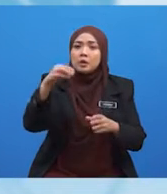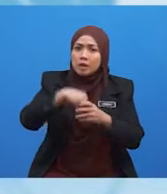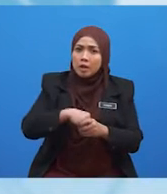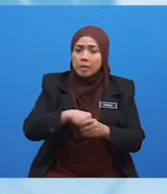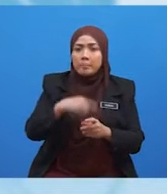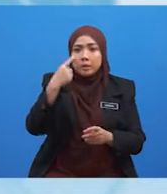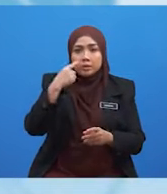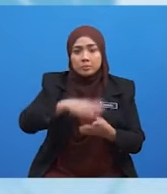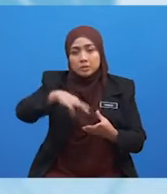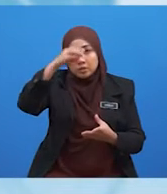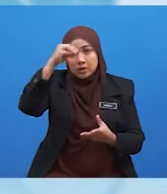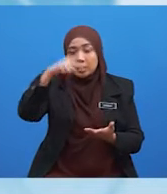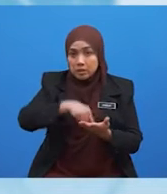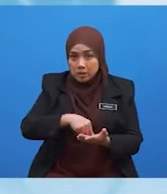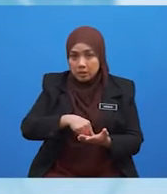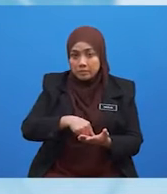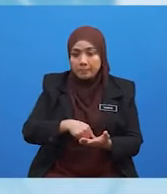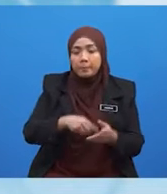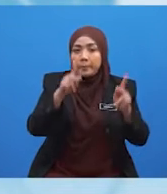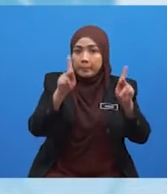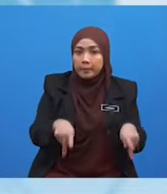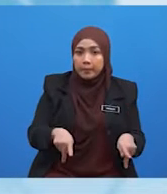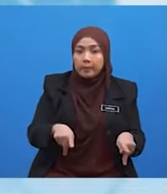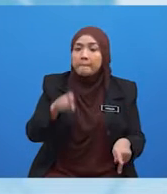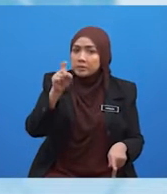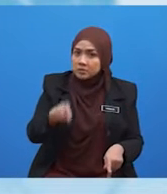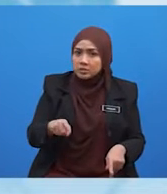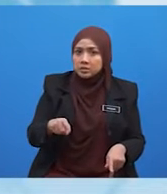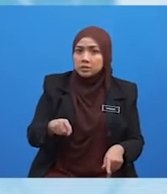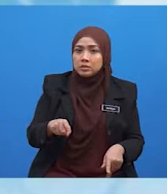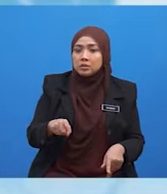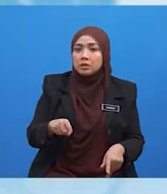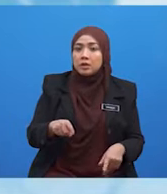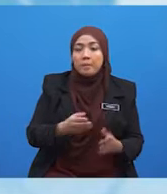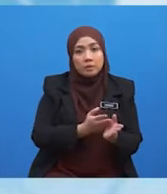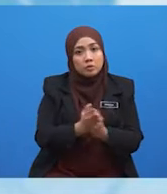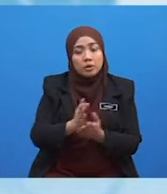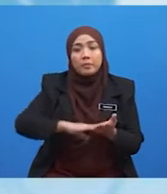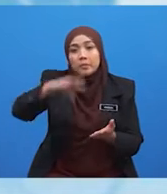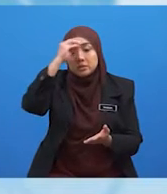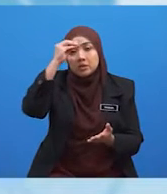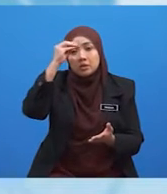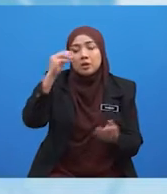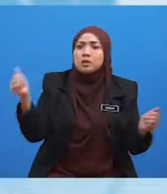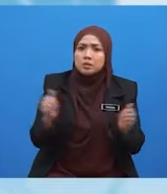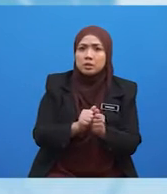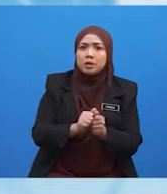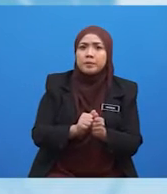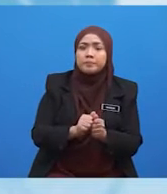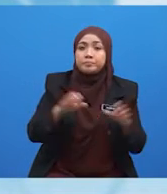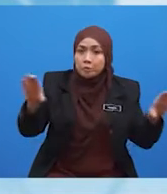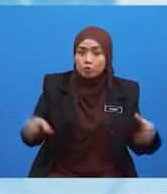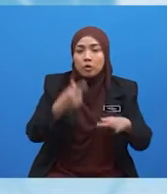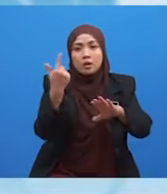mata pelajaran pengajian perniagaan ini pelajar-pelajar sepatutnya meneruskan pembelajaran dengan